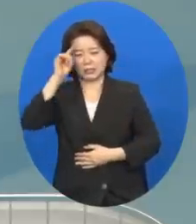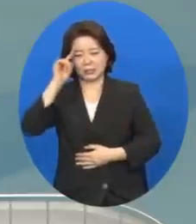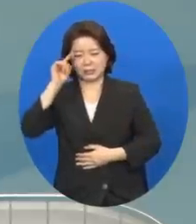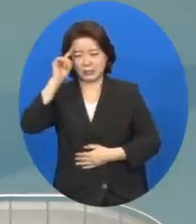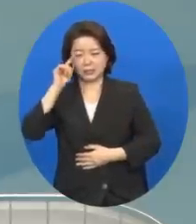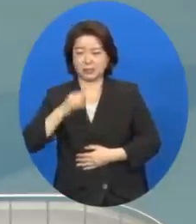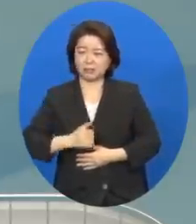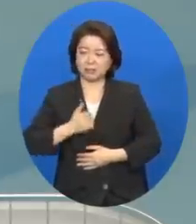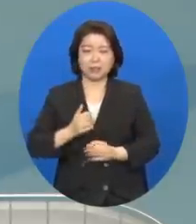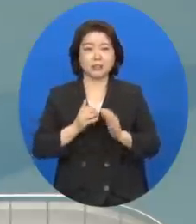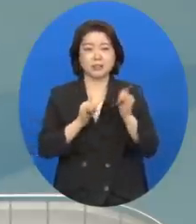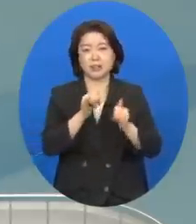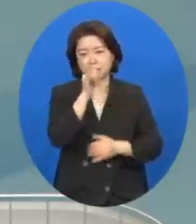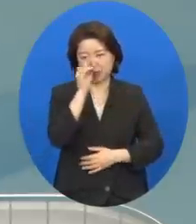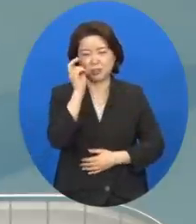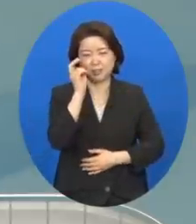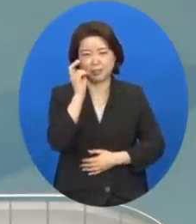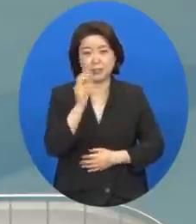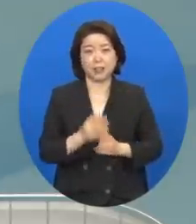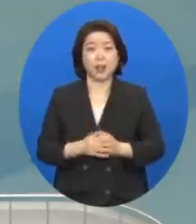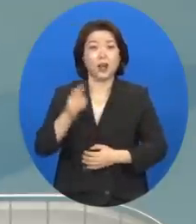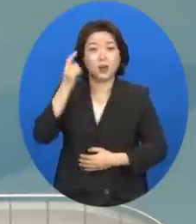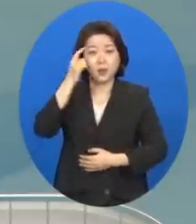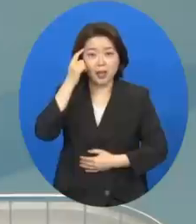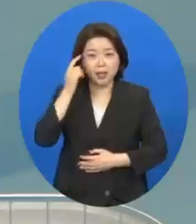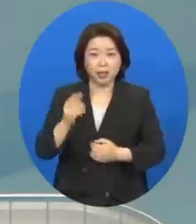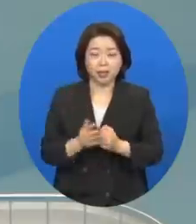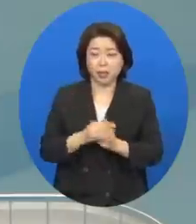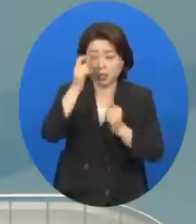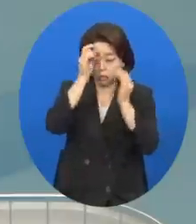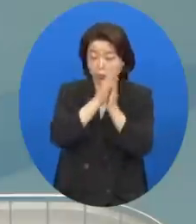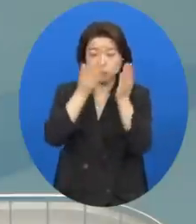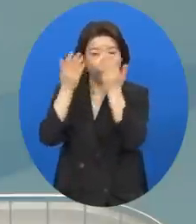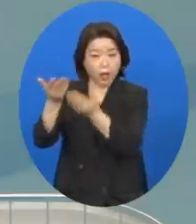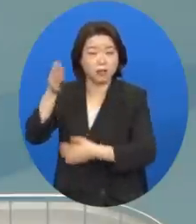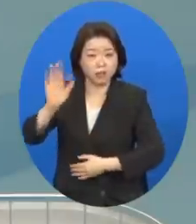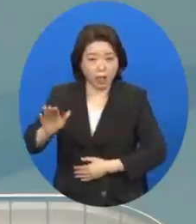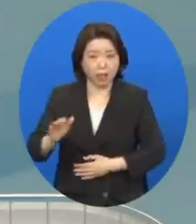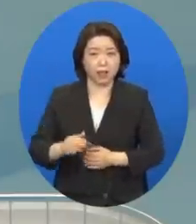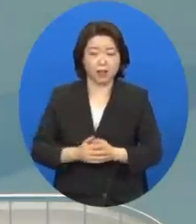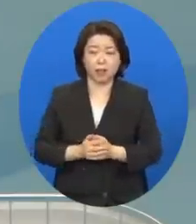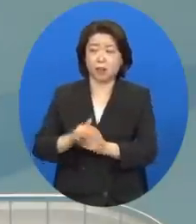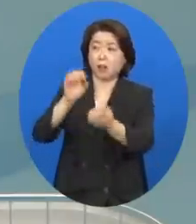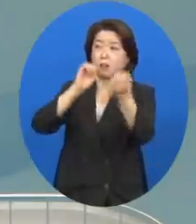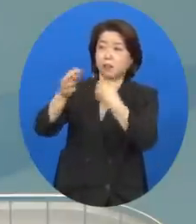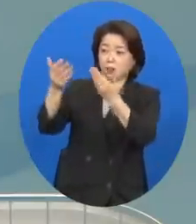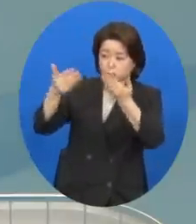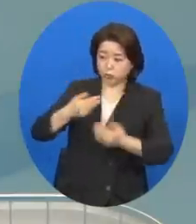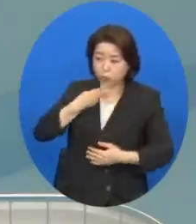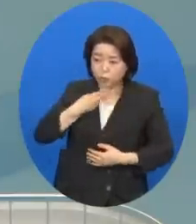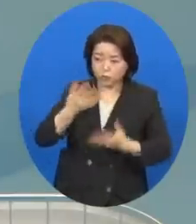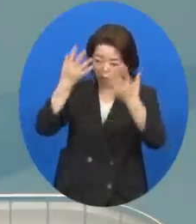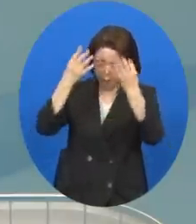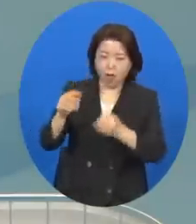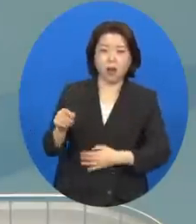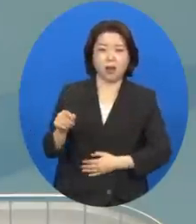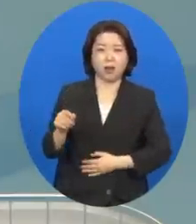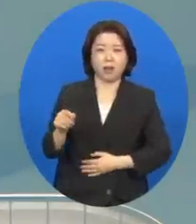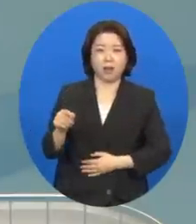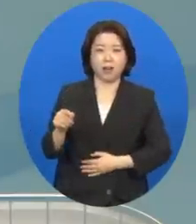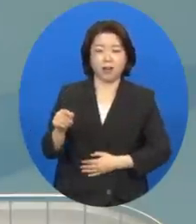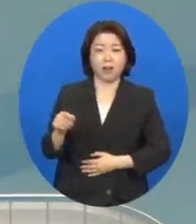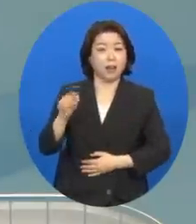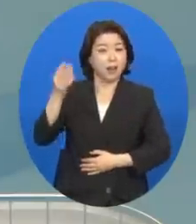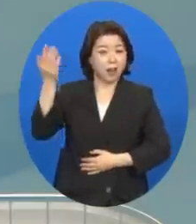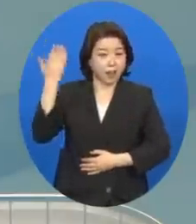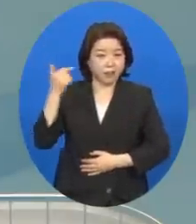분들이 있으세요. 왜냐하면 기도했는데 응답 안 된 게 너무 많았거든요.